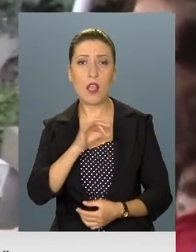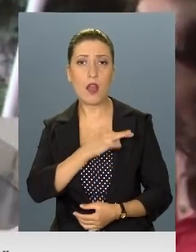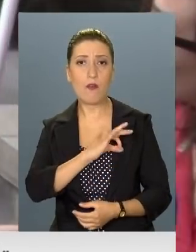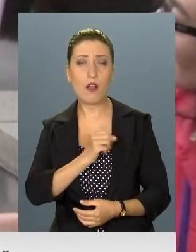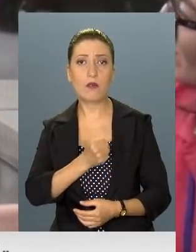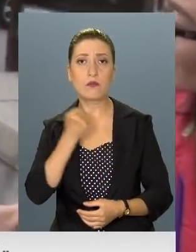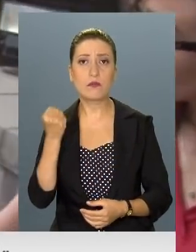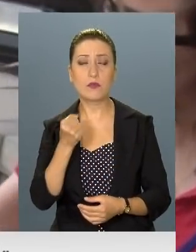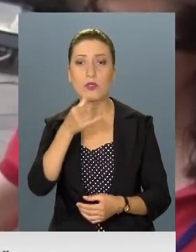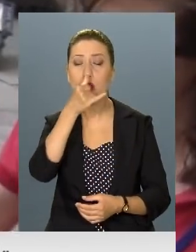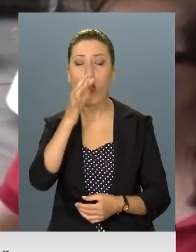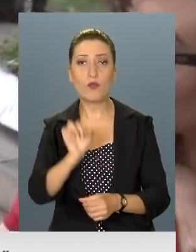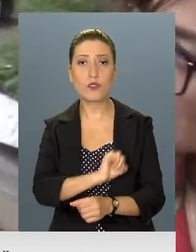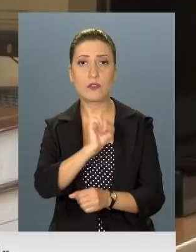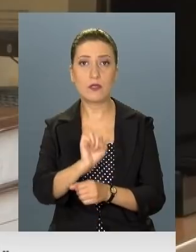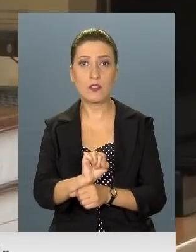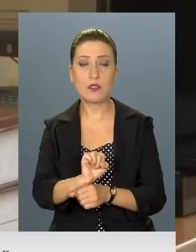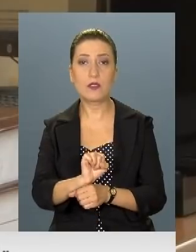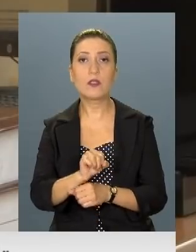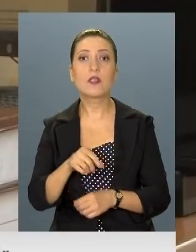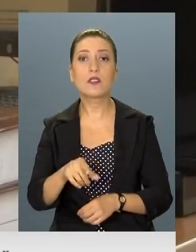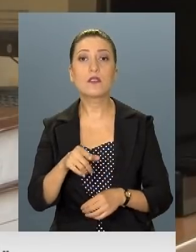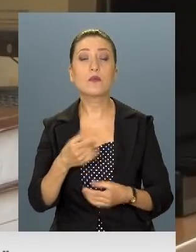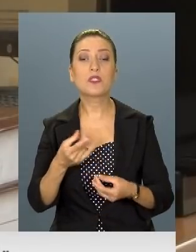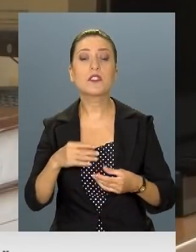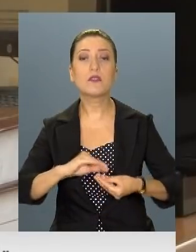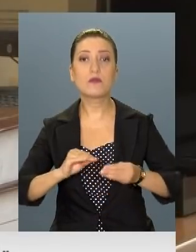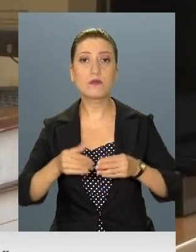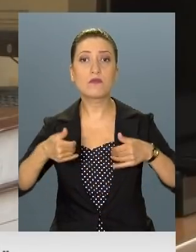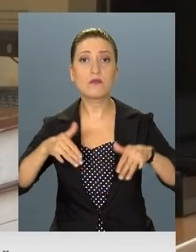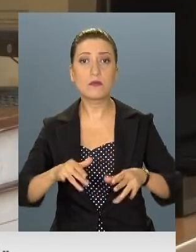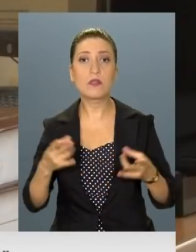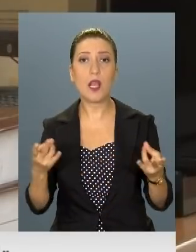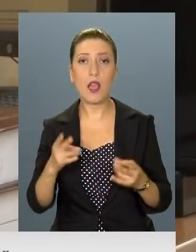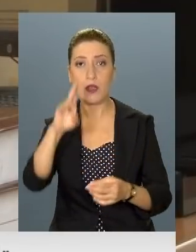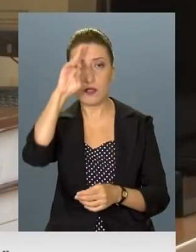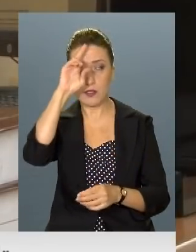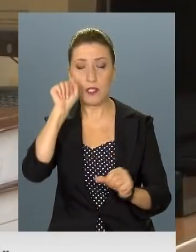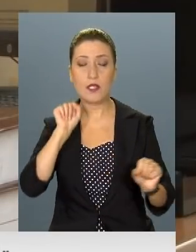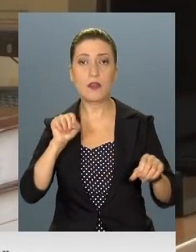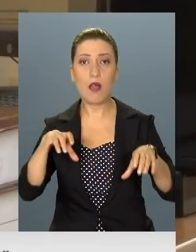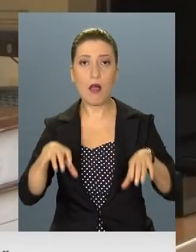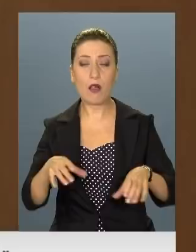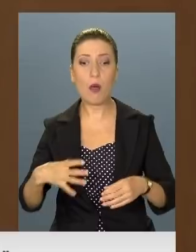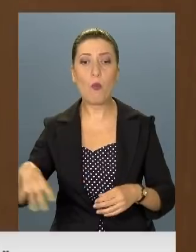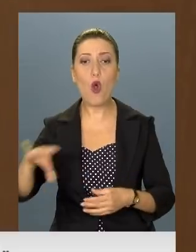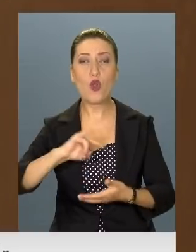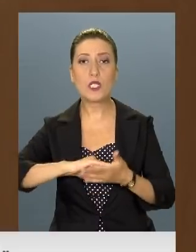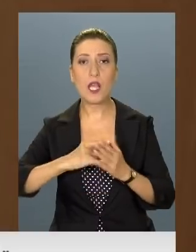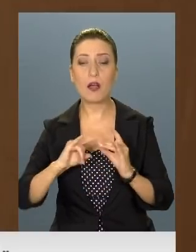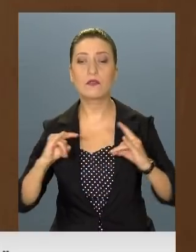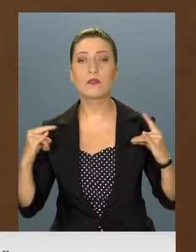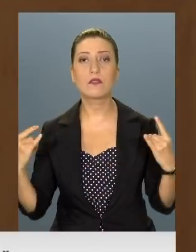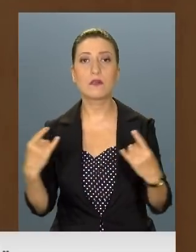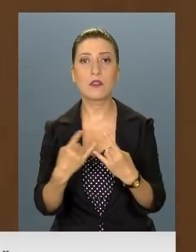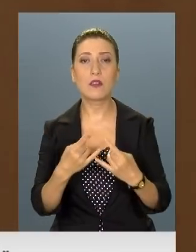պնդմամբ հնարավոր չէ դադարեցնել։ Ըստ նրա, իրավիճակին հանգուցալուծում կարող է տալ երկրի նախագահը, կողմերին կլոր սեղանի շուրջ